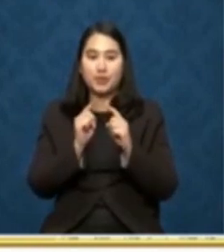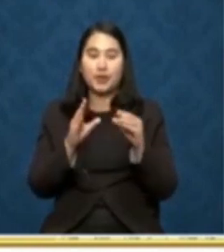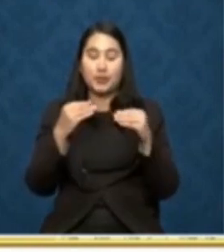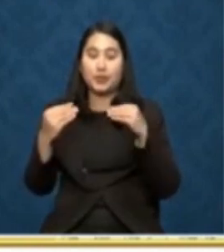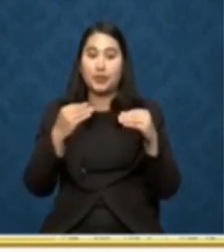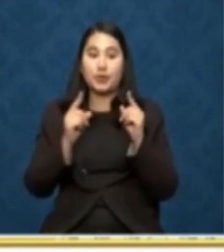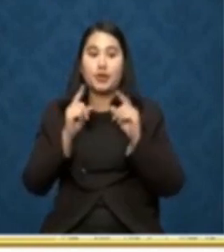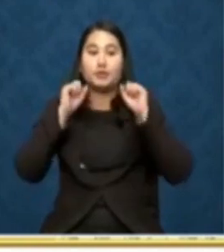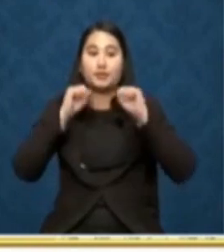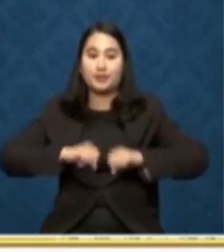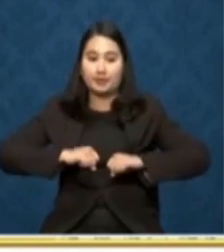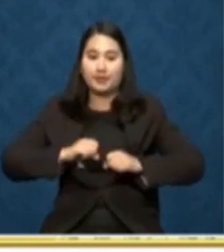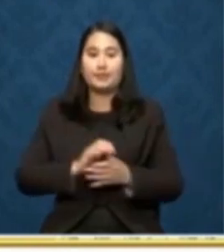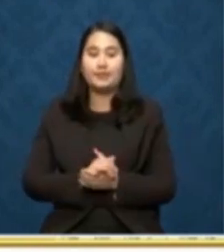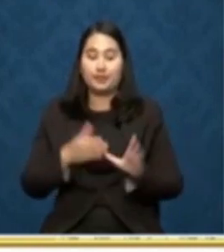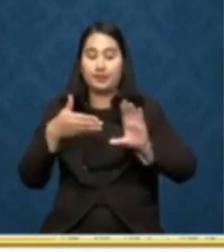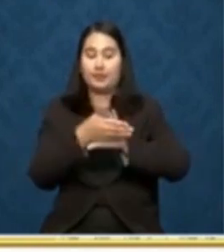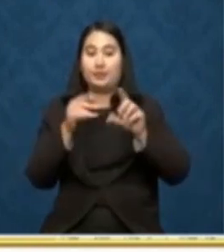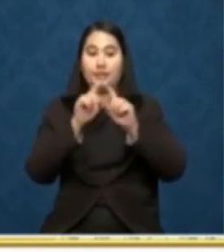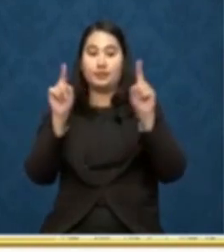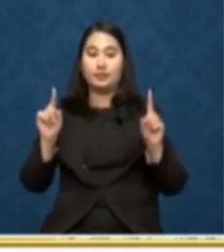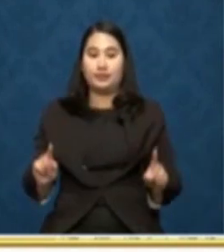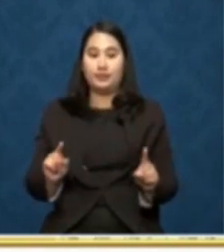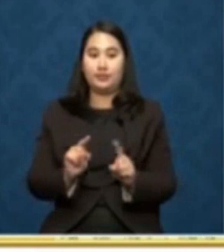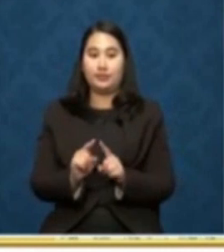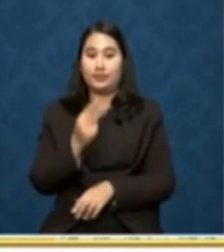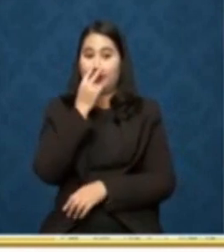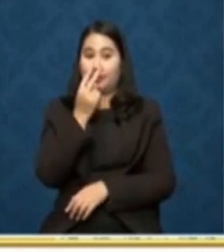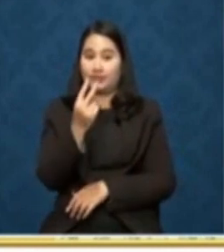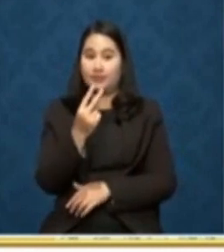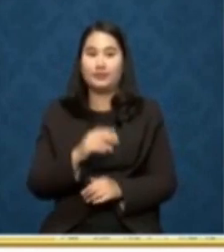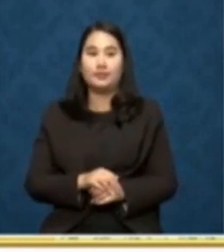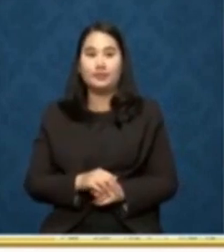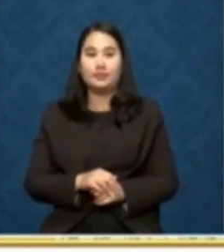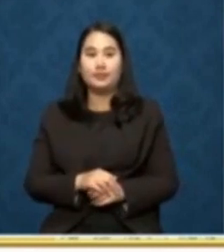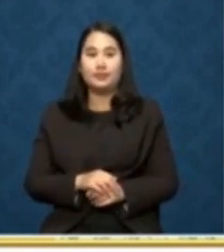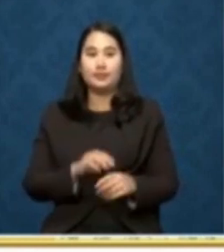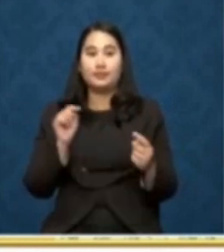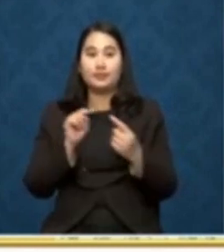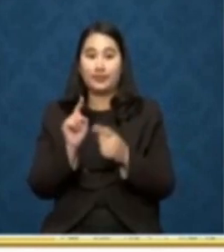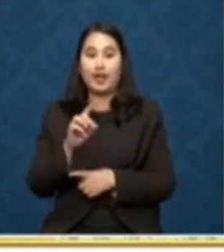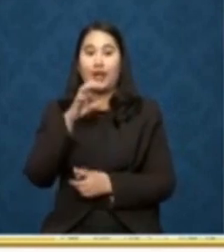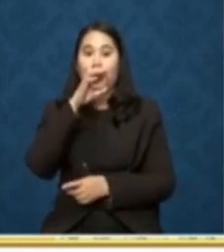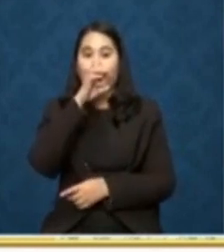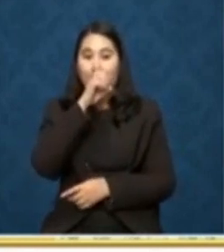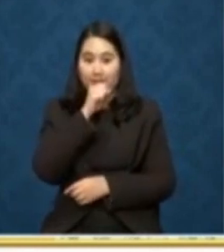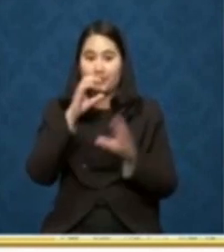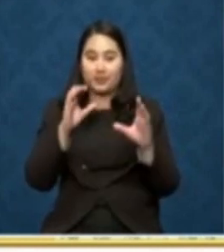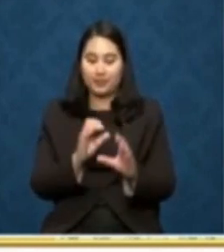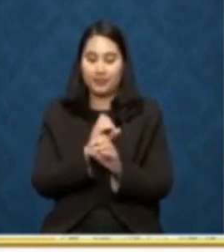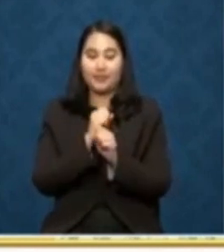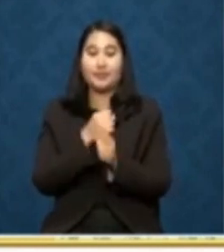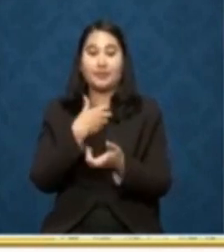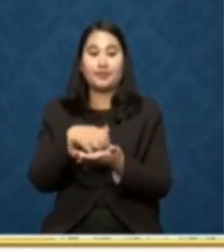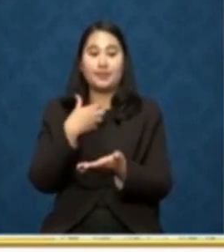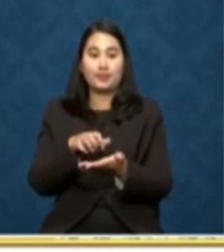อยู่ทการสวัยหาข้อตกลงในสไลด์ที่ขึ้โชวในเวลานี้นะครับคือผลลับหนึ่นะครับที่